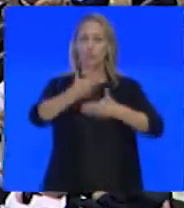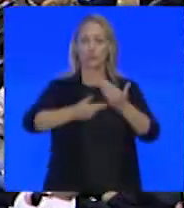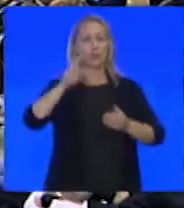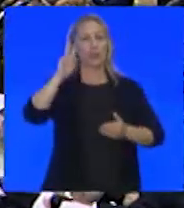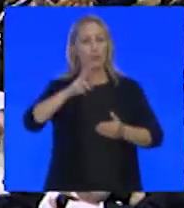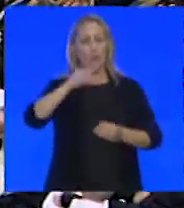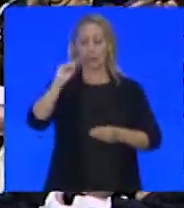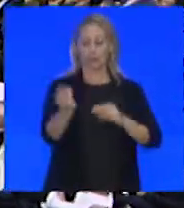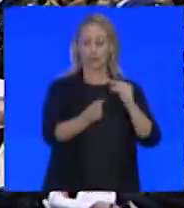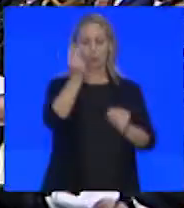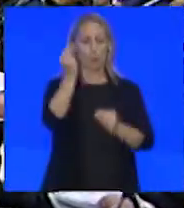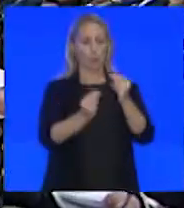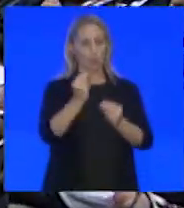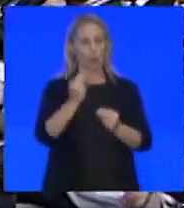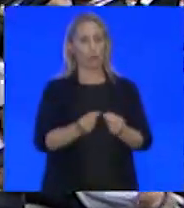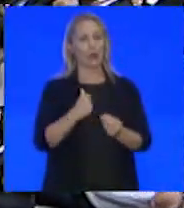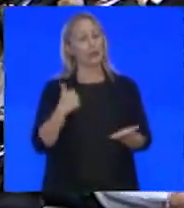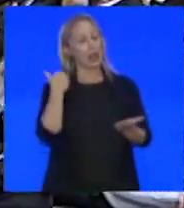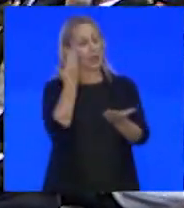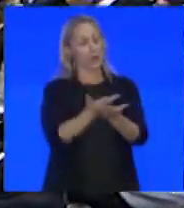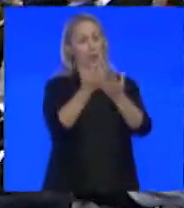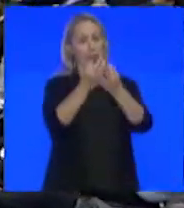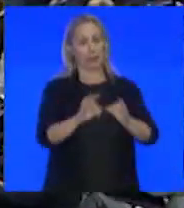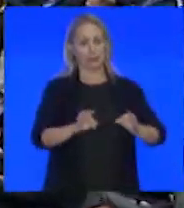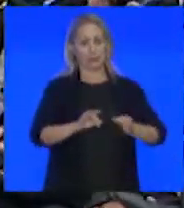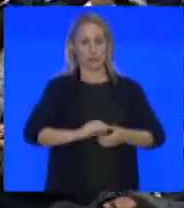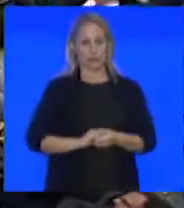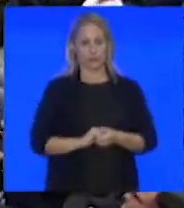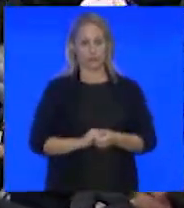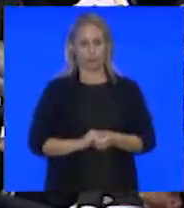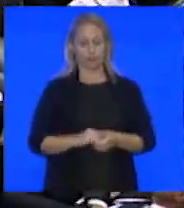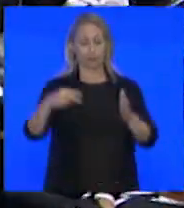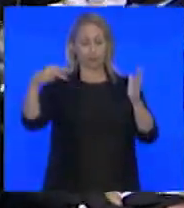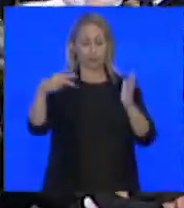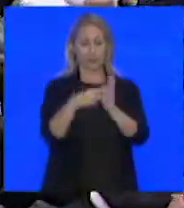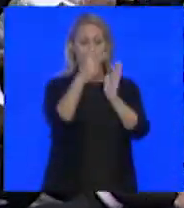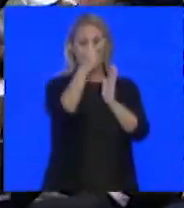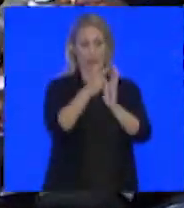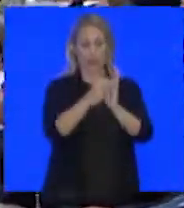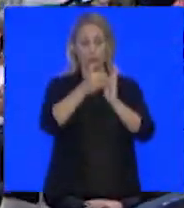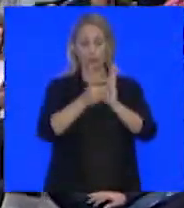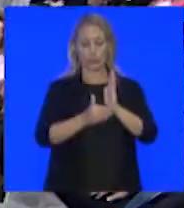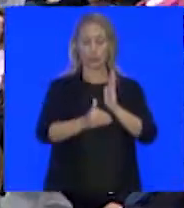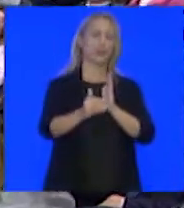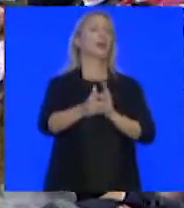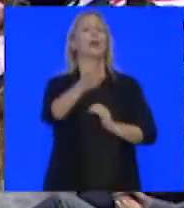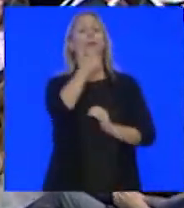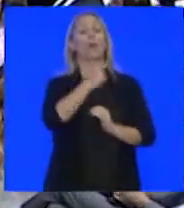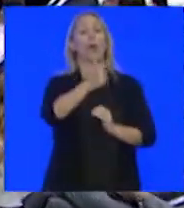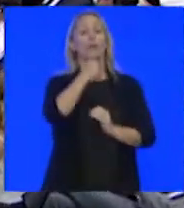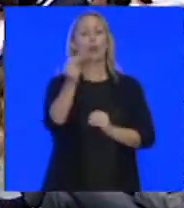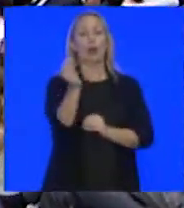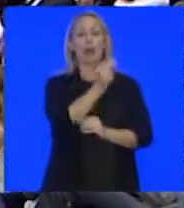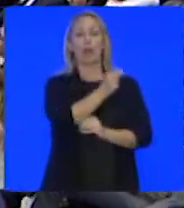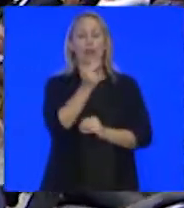πολίτη θα προτείνει και πρακτικές λύσεις. Και μέσω 2020 απλουστεύεται το πλαίσιο που αφορά